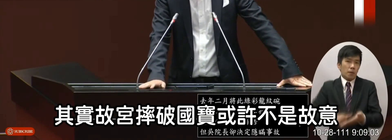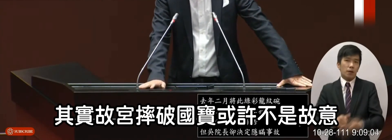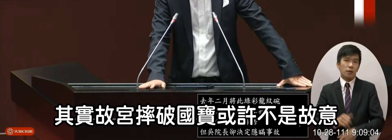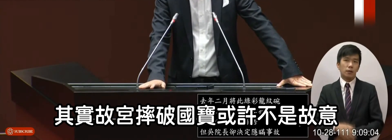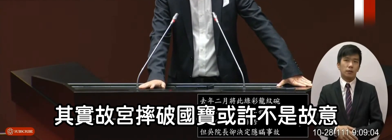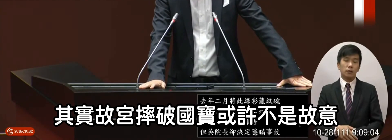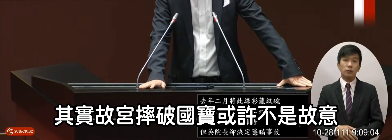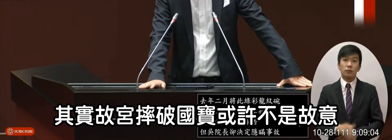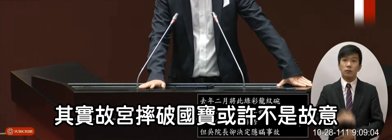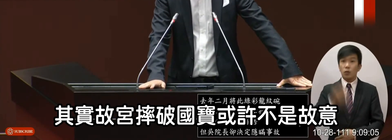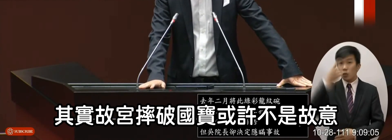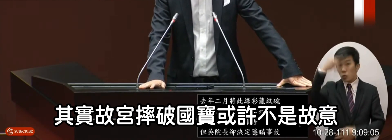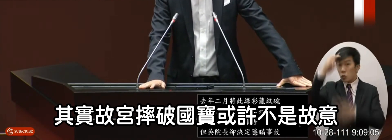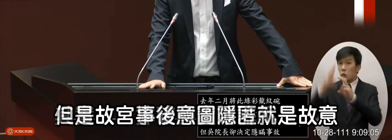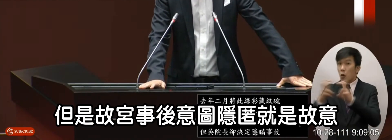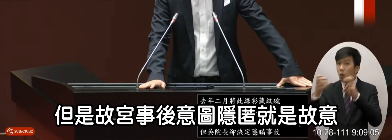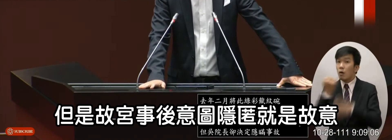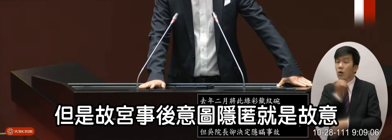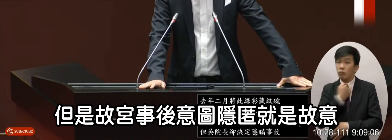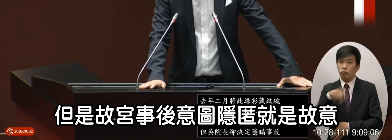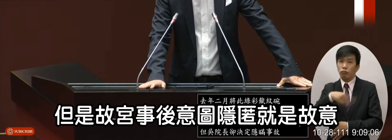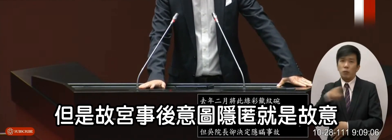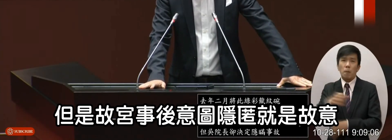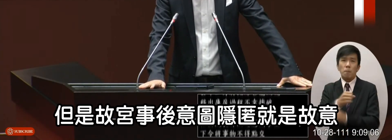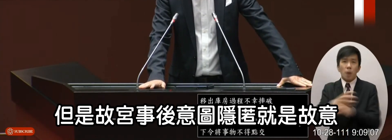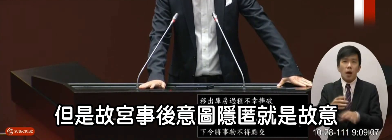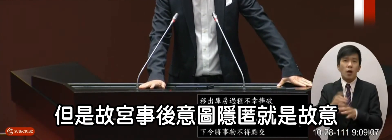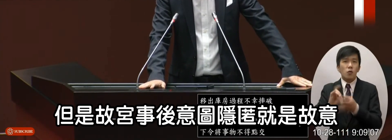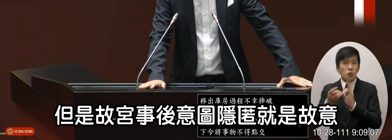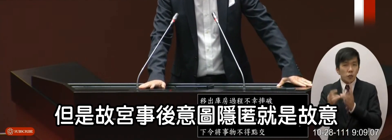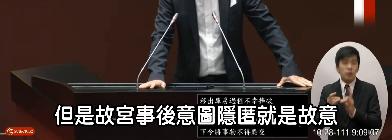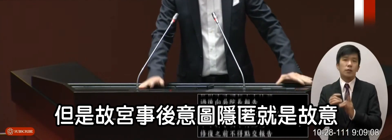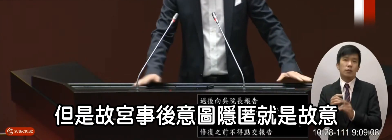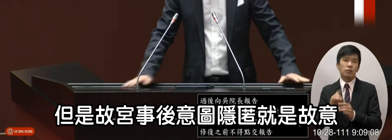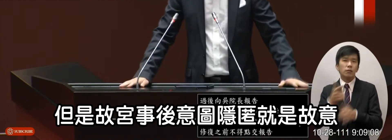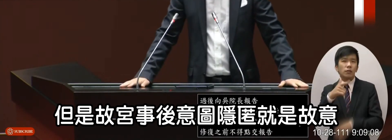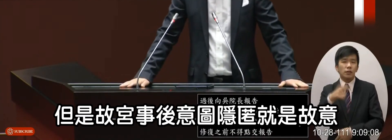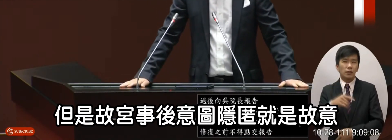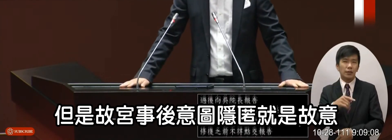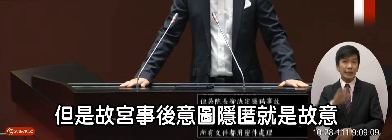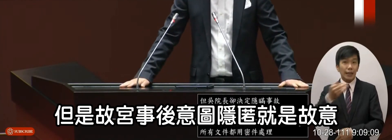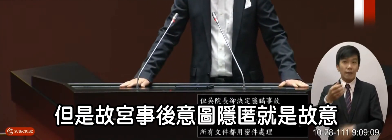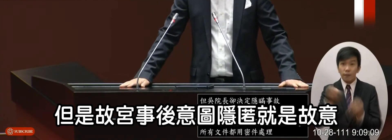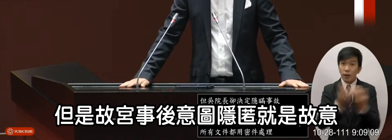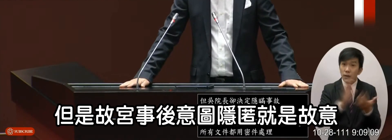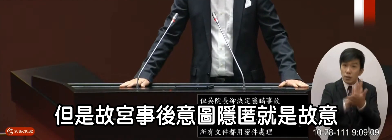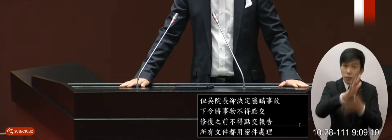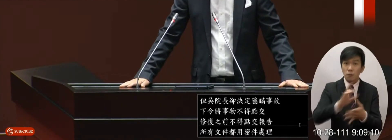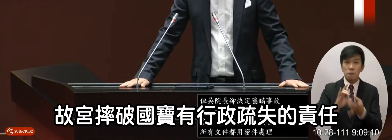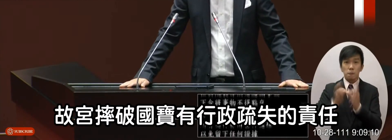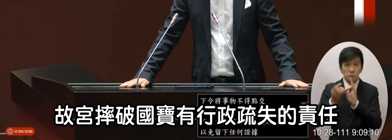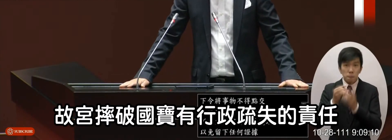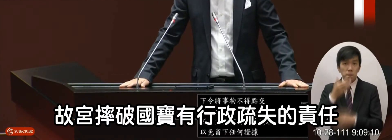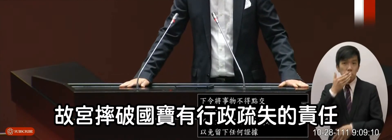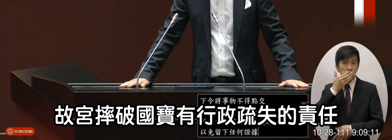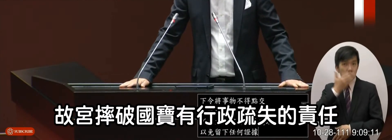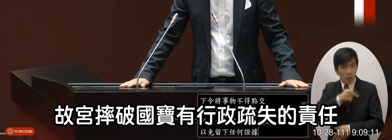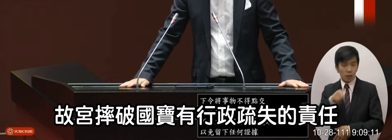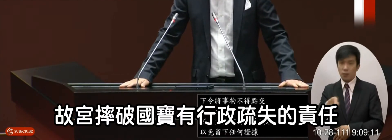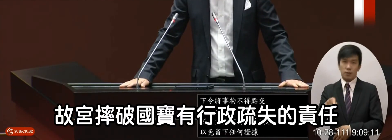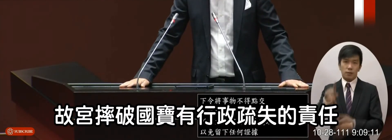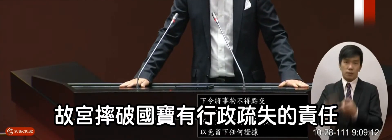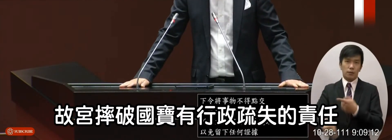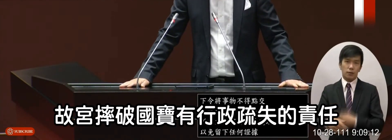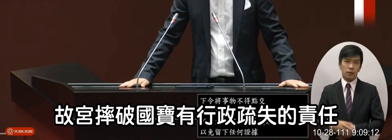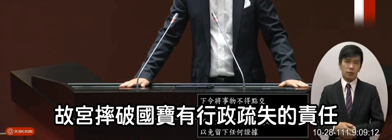宫摔破国宝或许不是故意，但是故宫事后意图隐匿就是故意。故宫摔破国宝